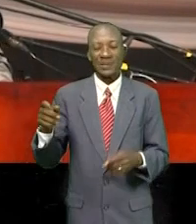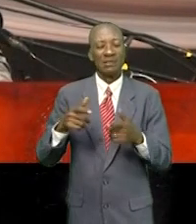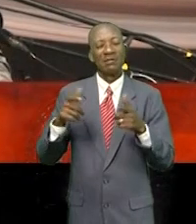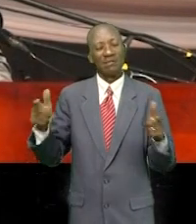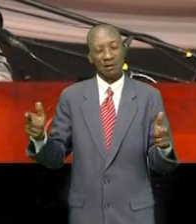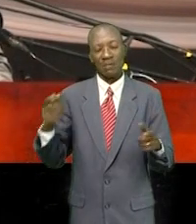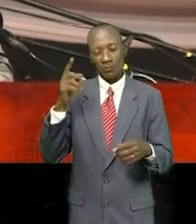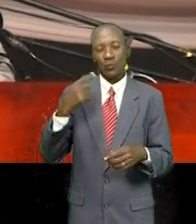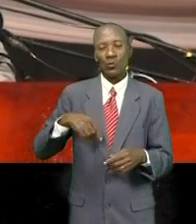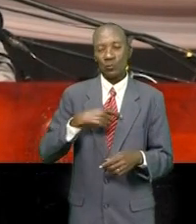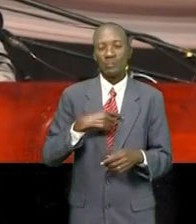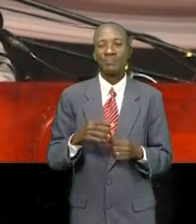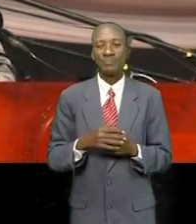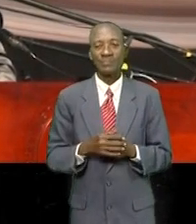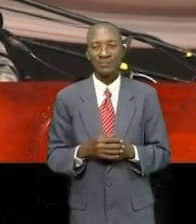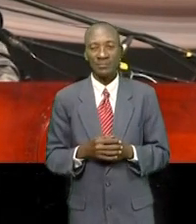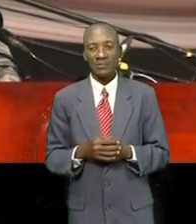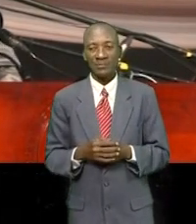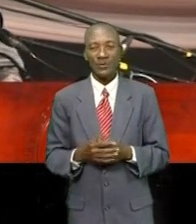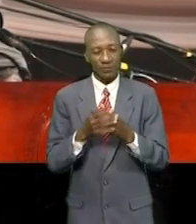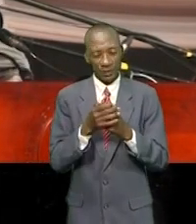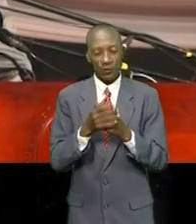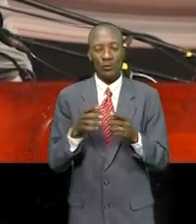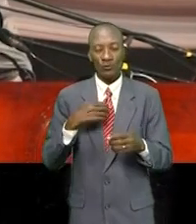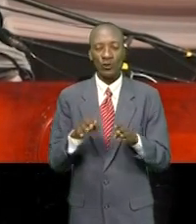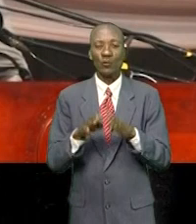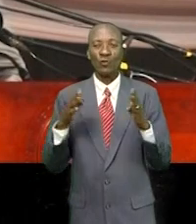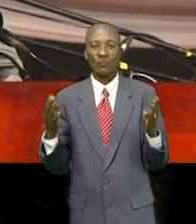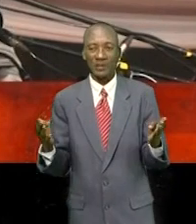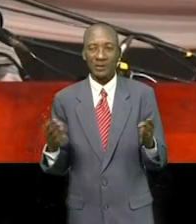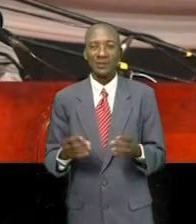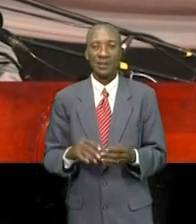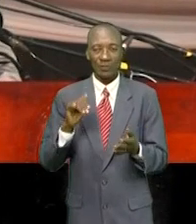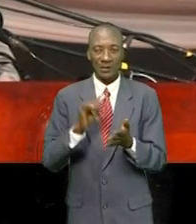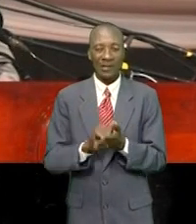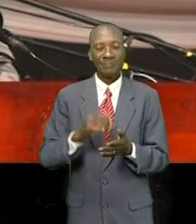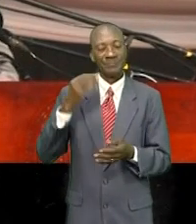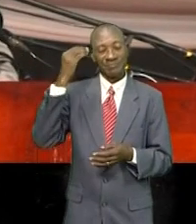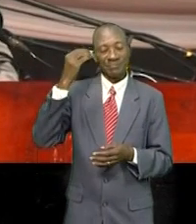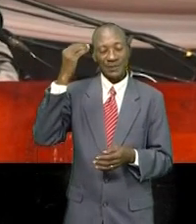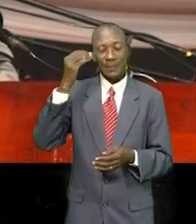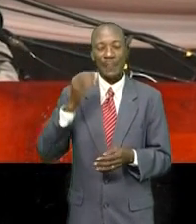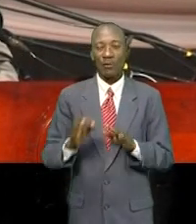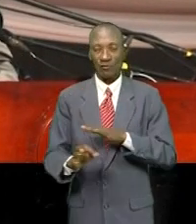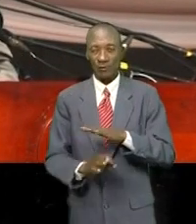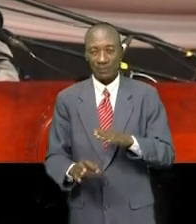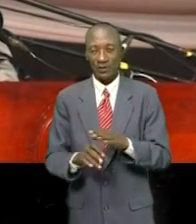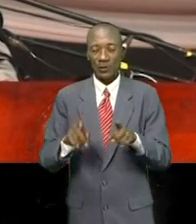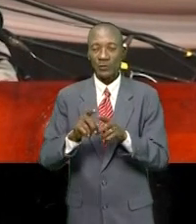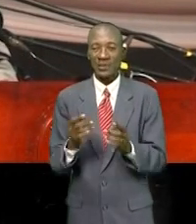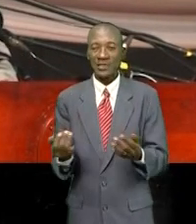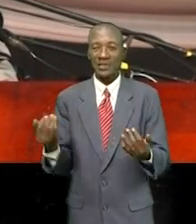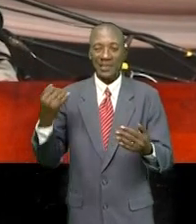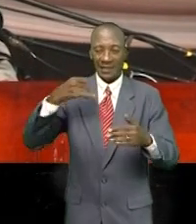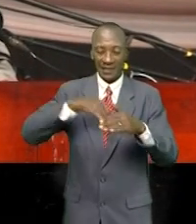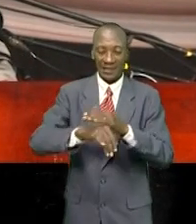voulons construire et dont l'une des aspirations fondamentales est l'intégration régionale,